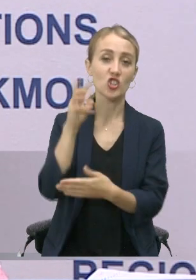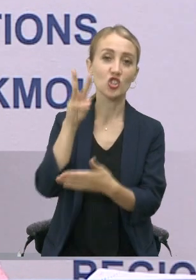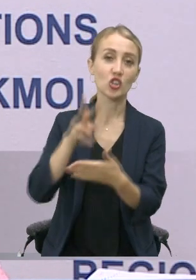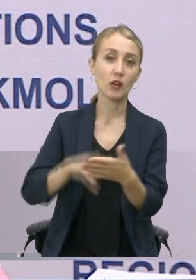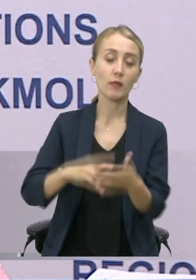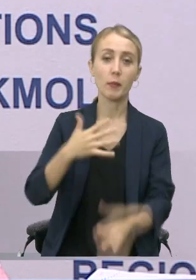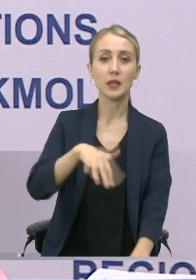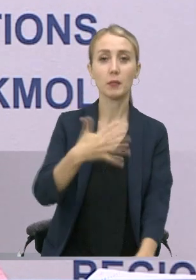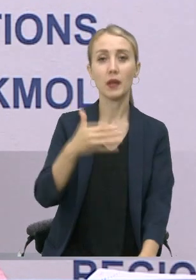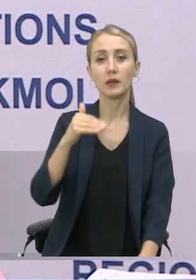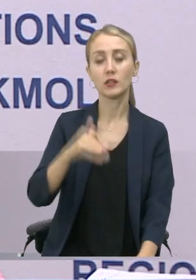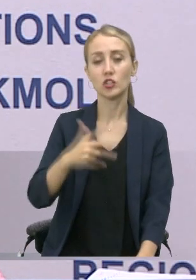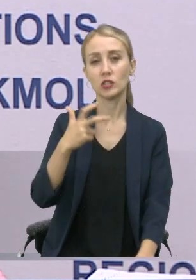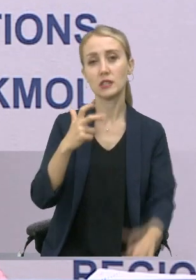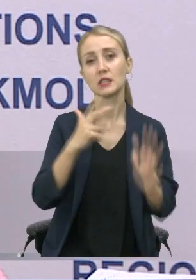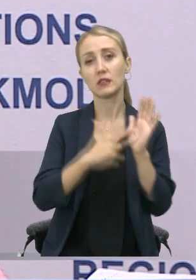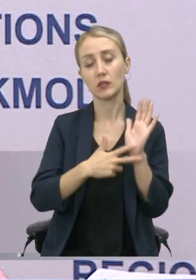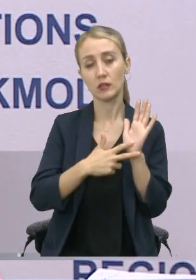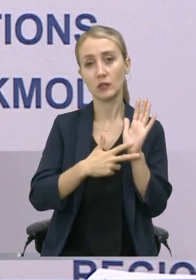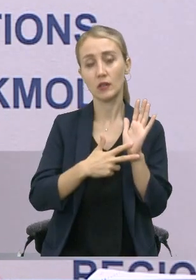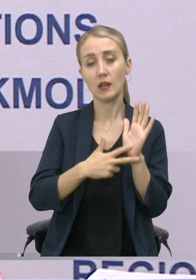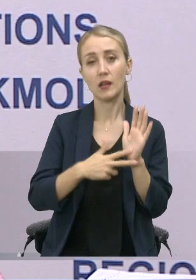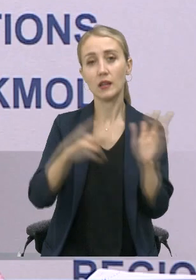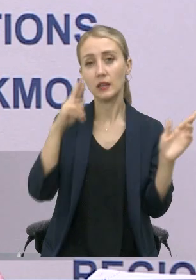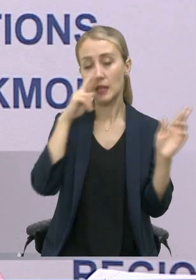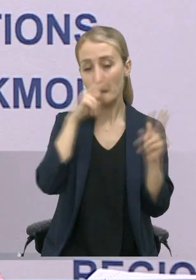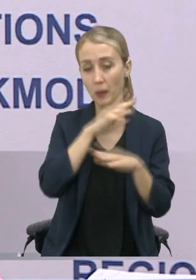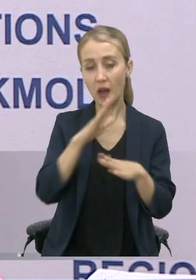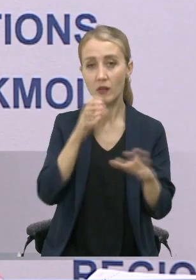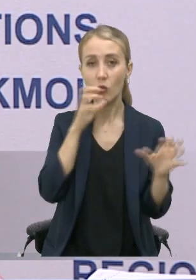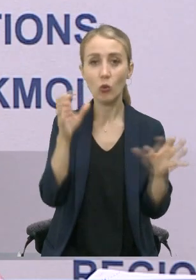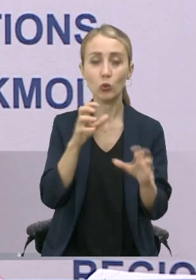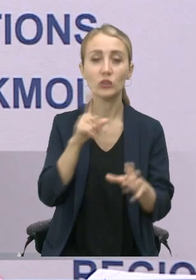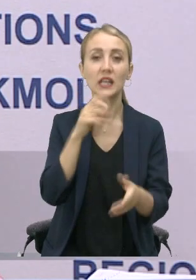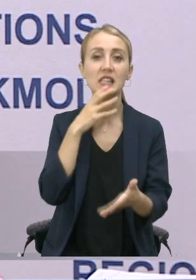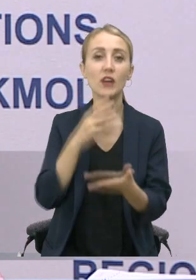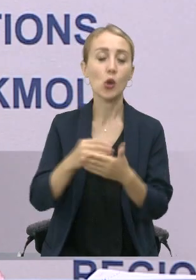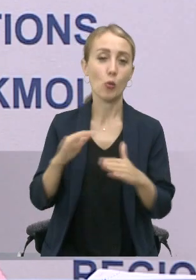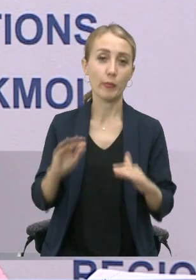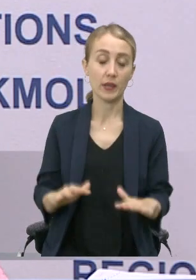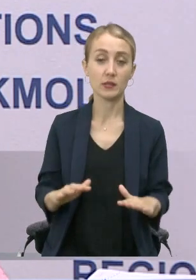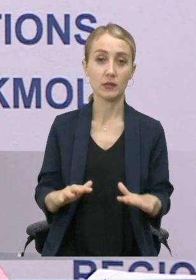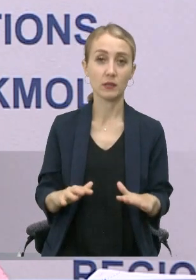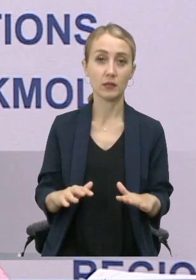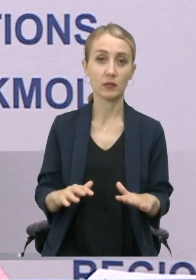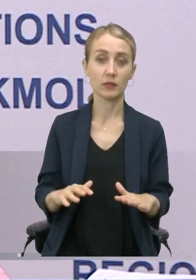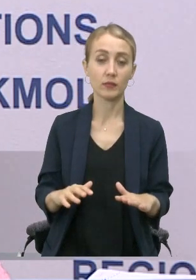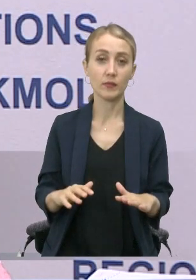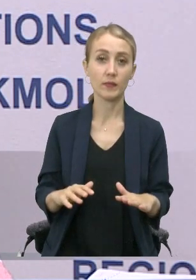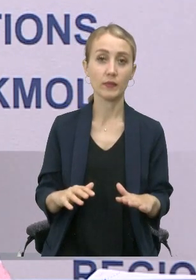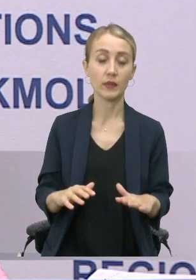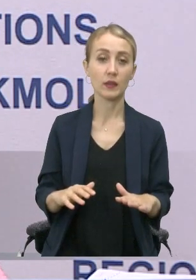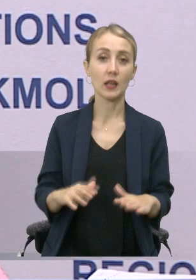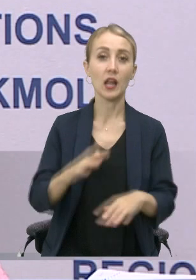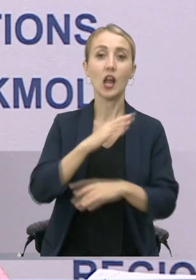сум 558 ненадлежащий уход за минерали полосами аналоги случа установ в коммунальном государственном учреждени